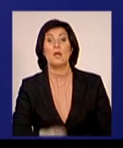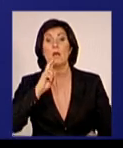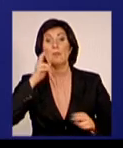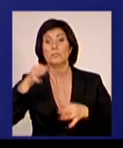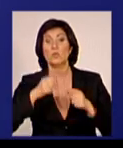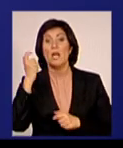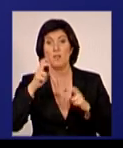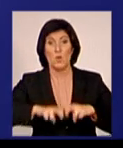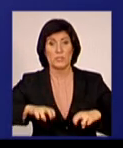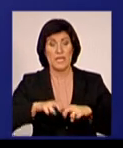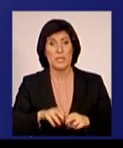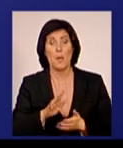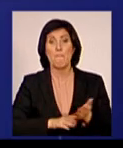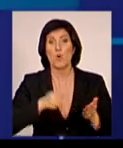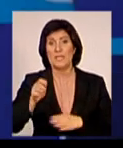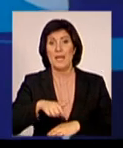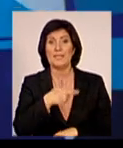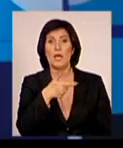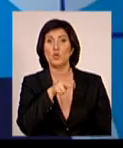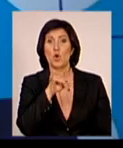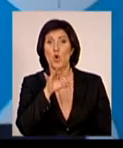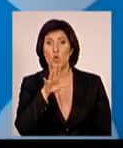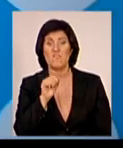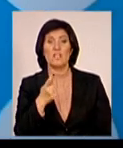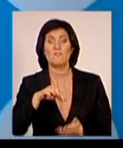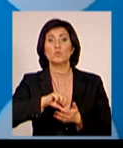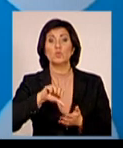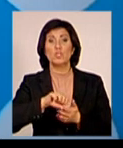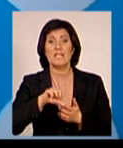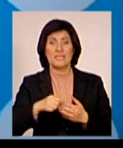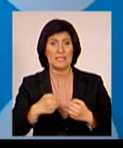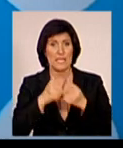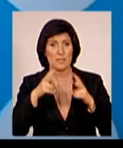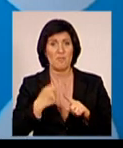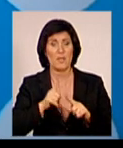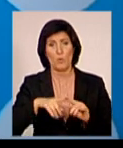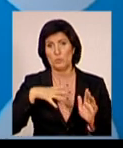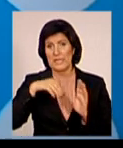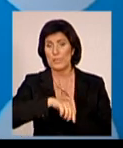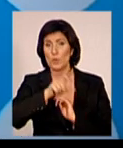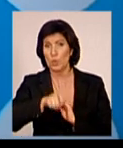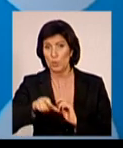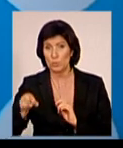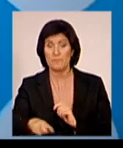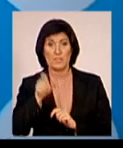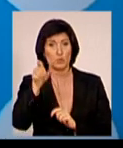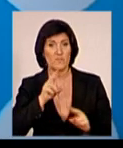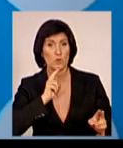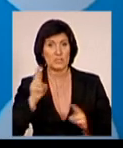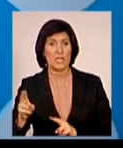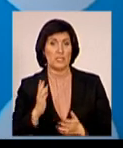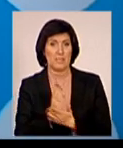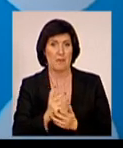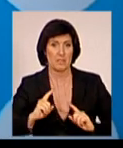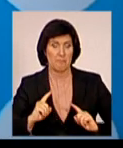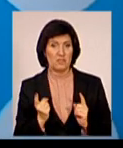Апеляційний суд Харкова розглядає подання Геннадія Дронова, одного із учасників ДТП, в якому загинули люди. Чоловік оскаржує тримання його